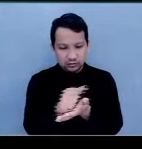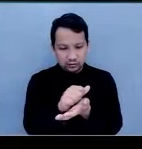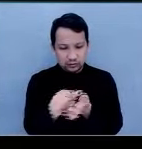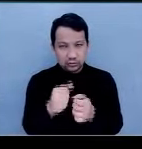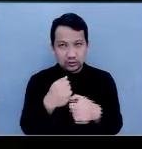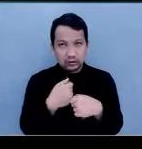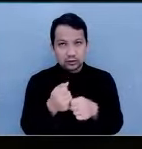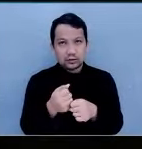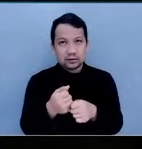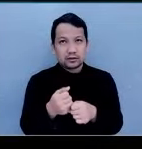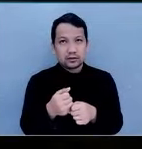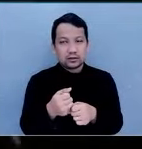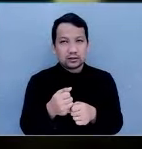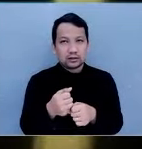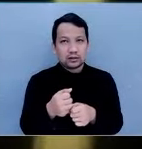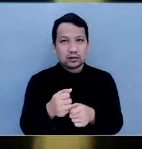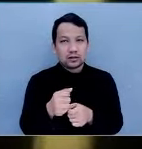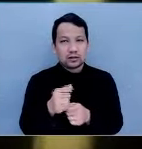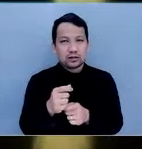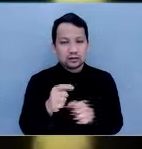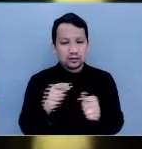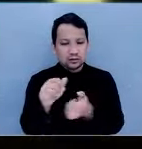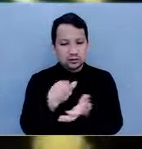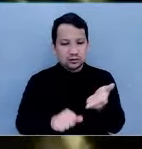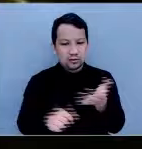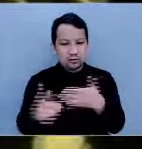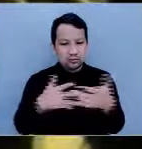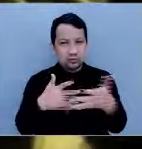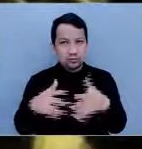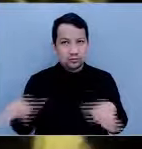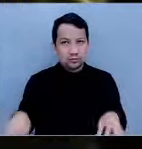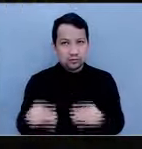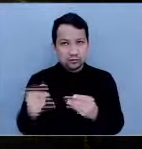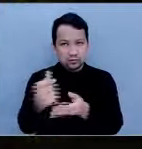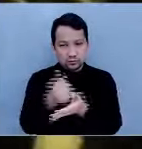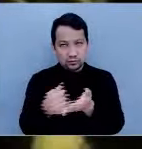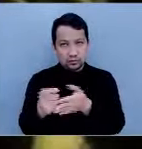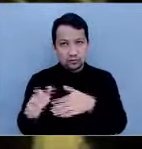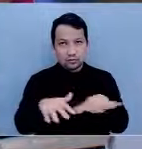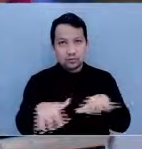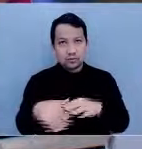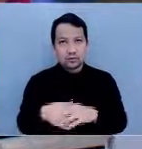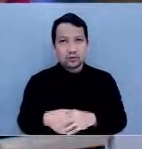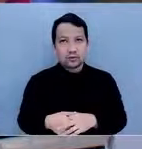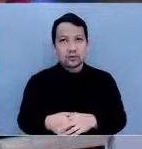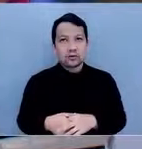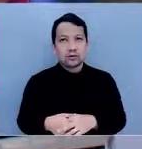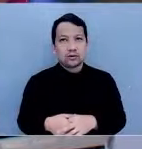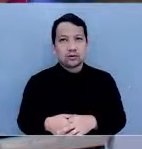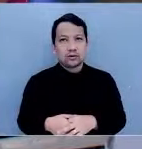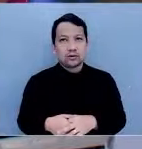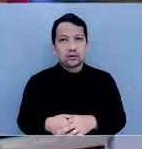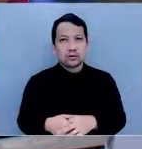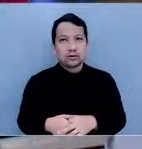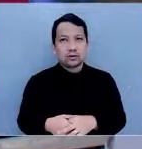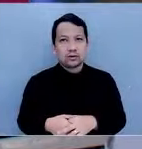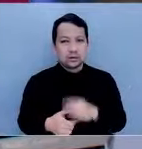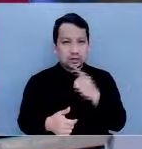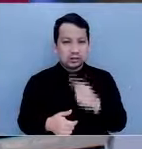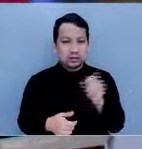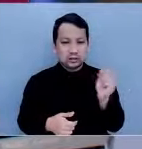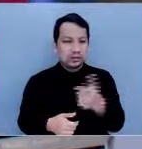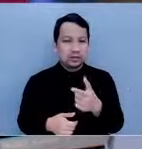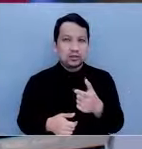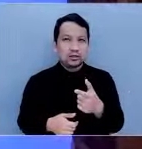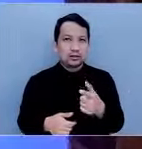Oo, ang galing. So, ibig sabihin kahit ba anong buhangin pwede namin gamitin dito for sand art? Actually, hindi po lahat ng